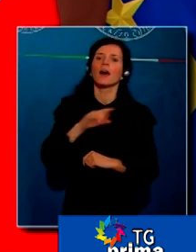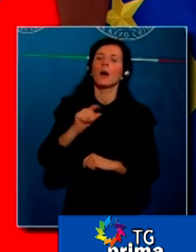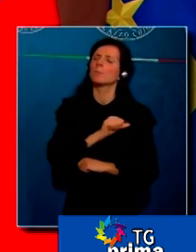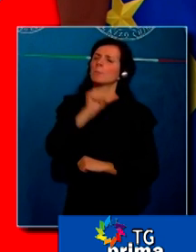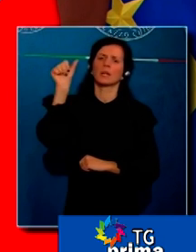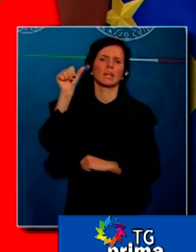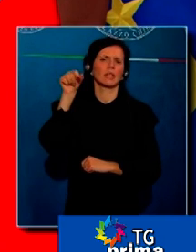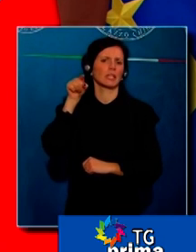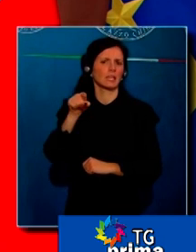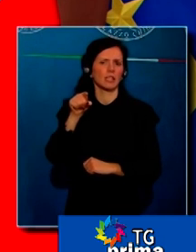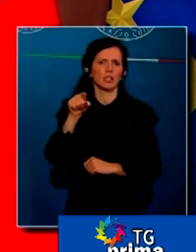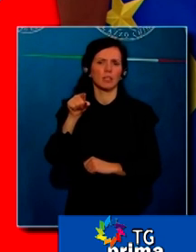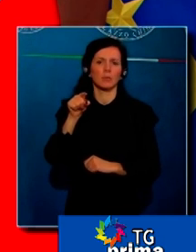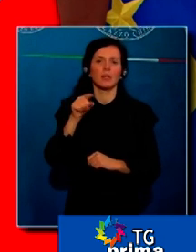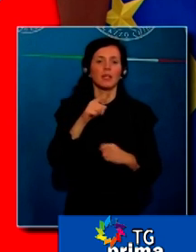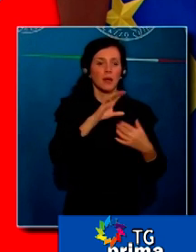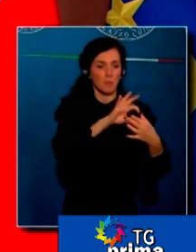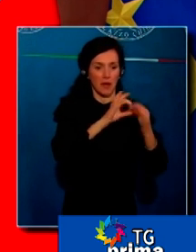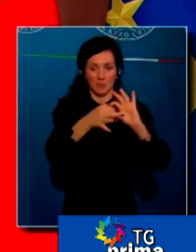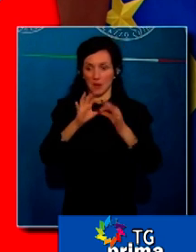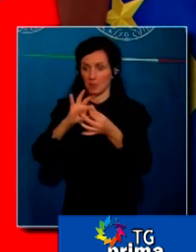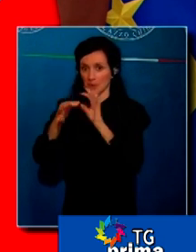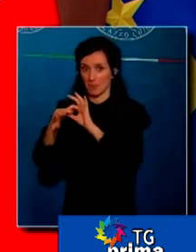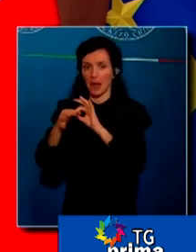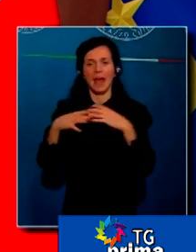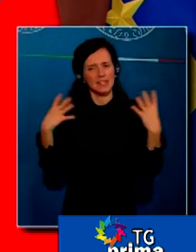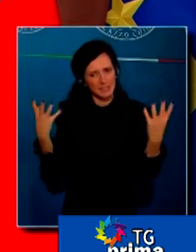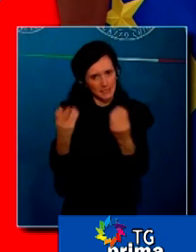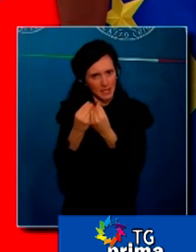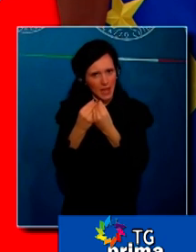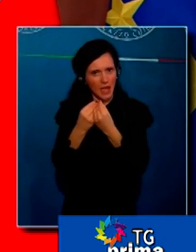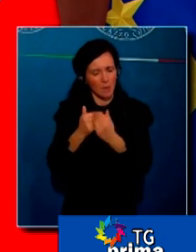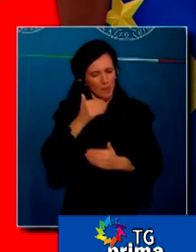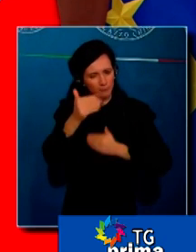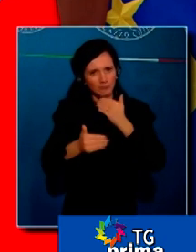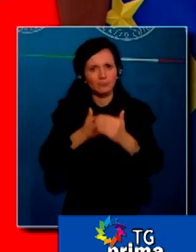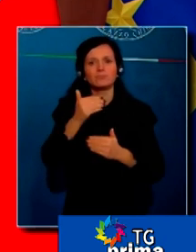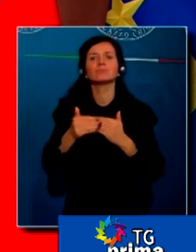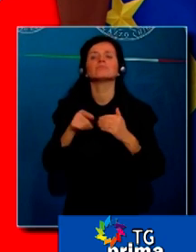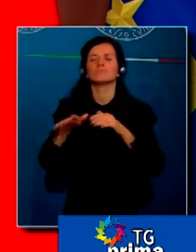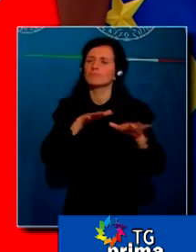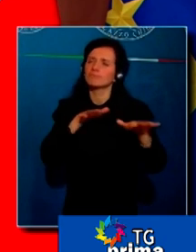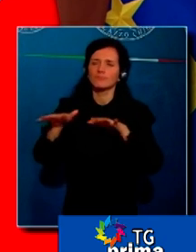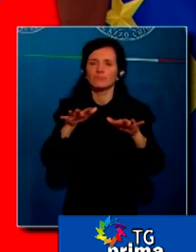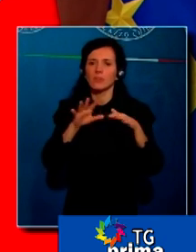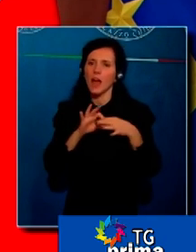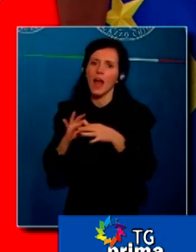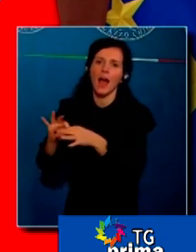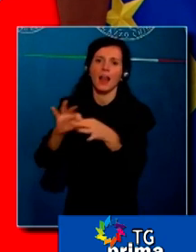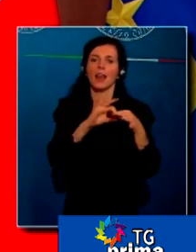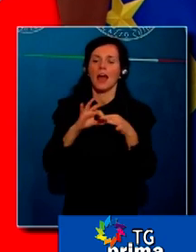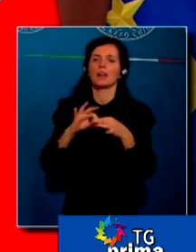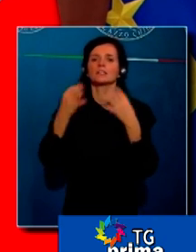che in modo sincronico e sintonico si sono mossi per creare l'alleanza